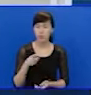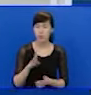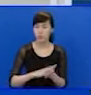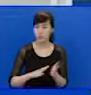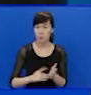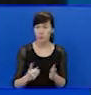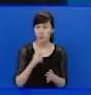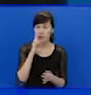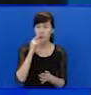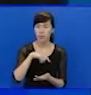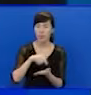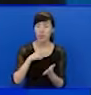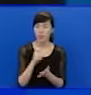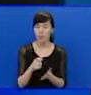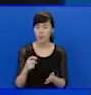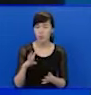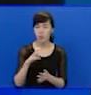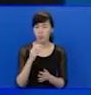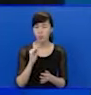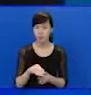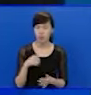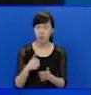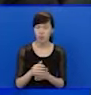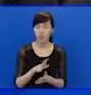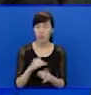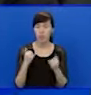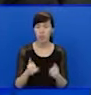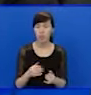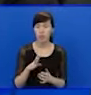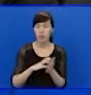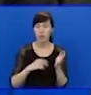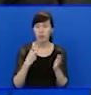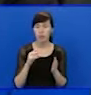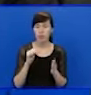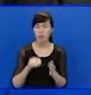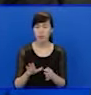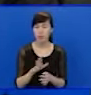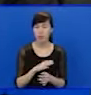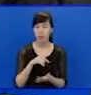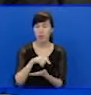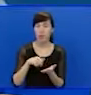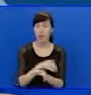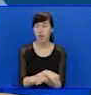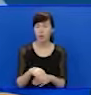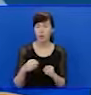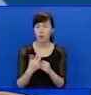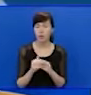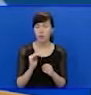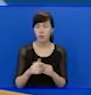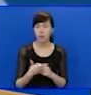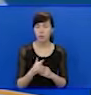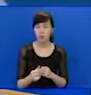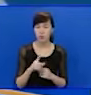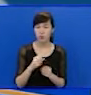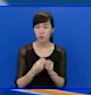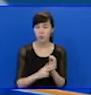1991 жылы Шымкент қаласының тұрғындары 400 мыңға жуық болған, қазір 902 мыңнан асты. Қала шекарасы 13 мың гектардан